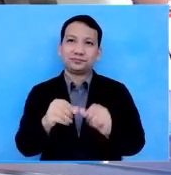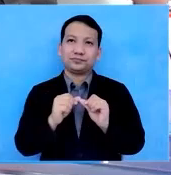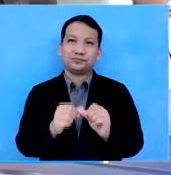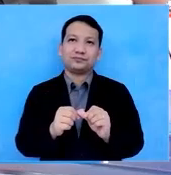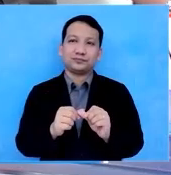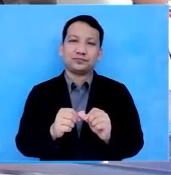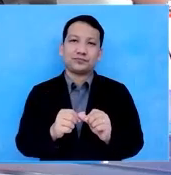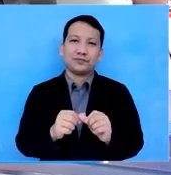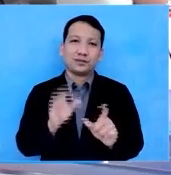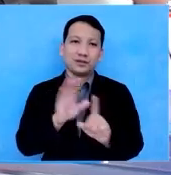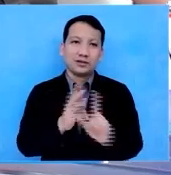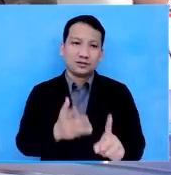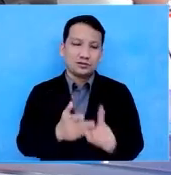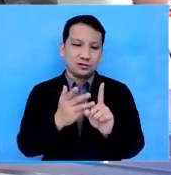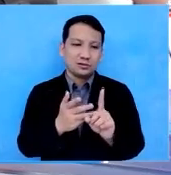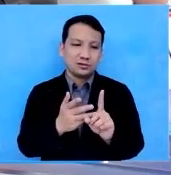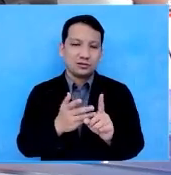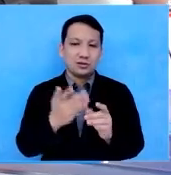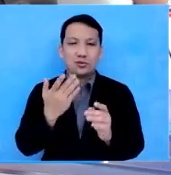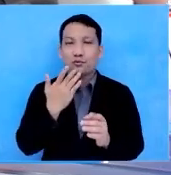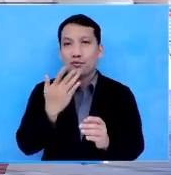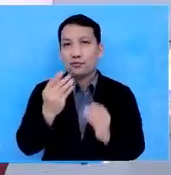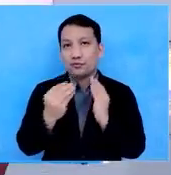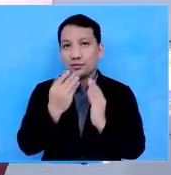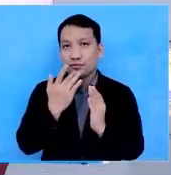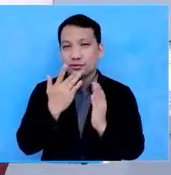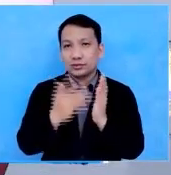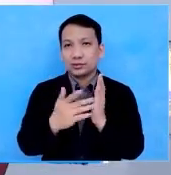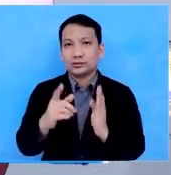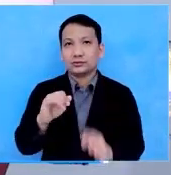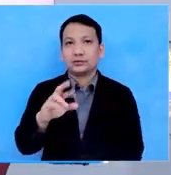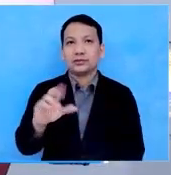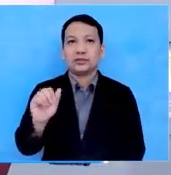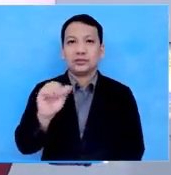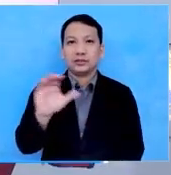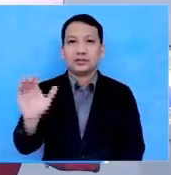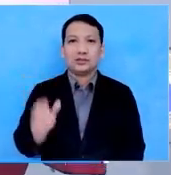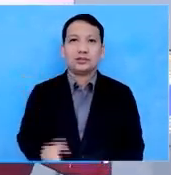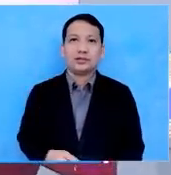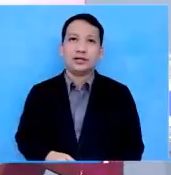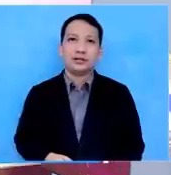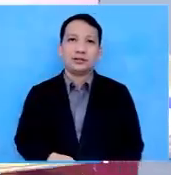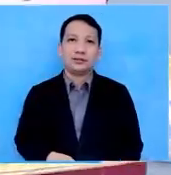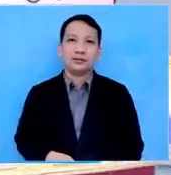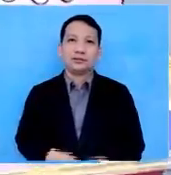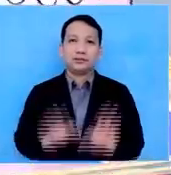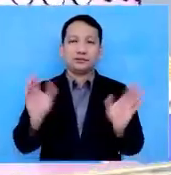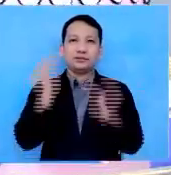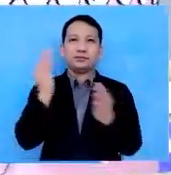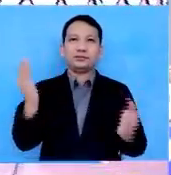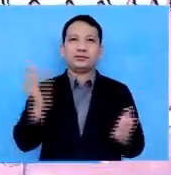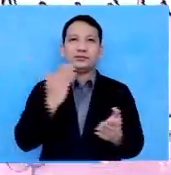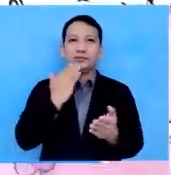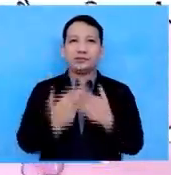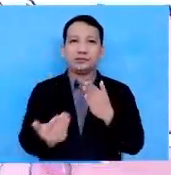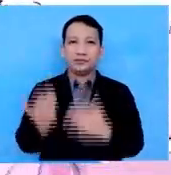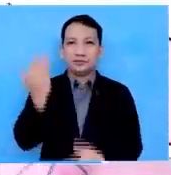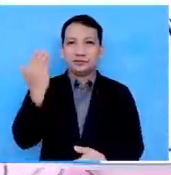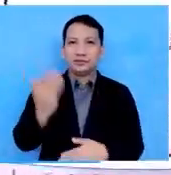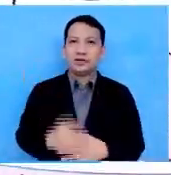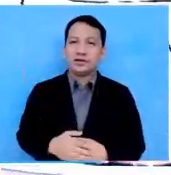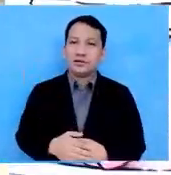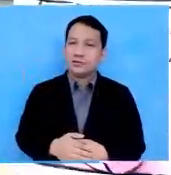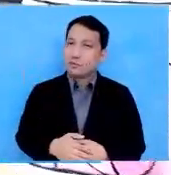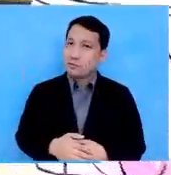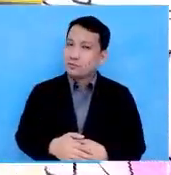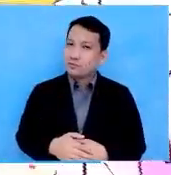viral chef at food technologist na si Krisha Ira Palma. Chef Krisha, good morning! Hi, magandang umaga! Good morning po! Oo, unang-una,